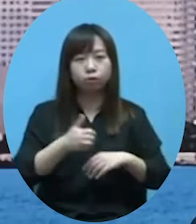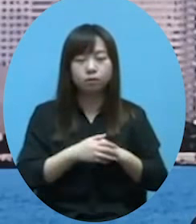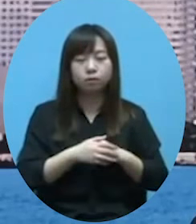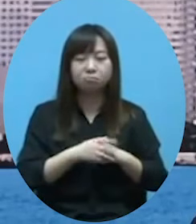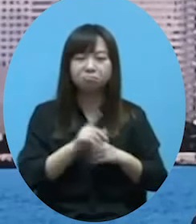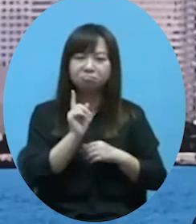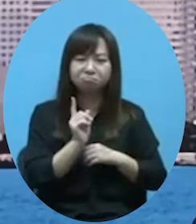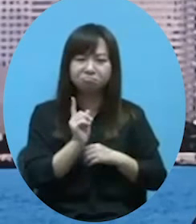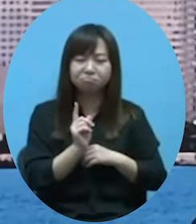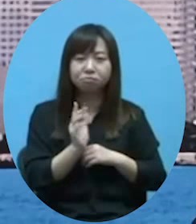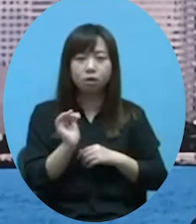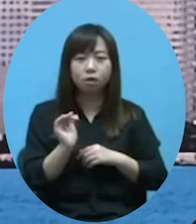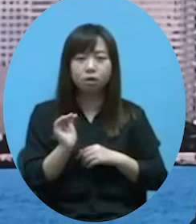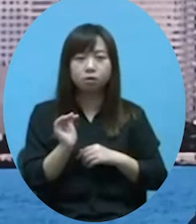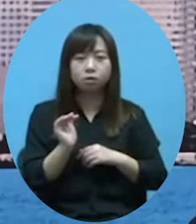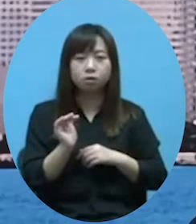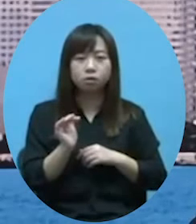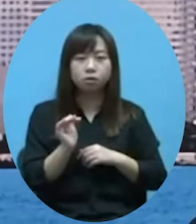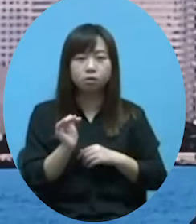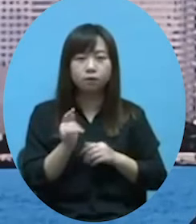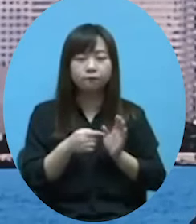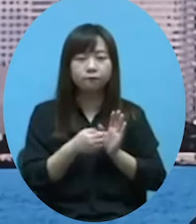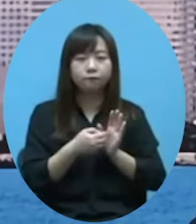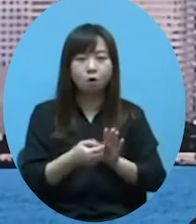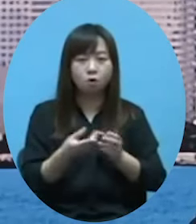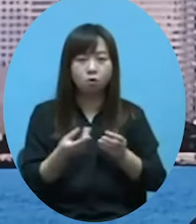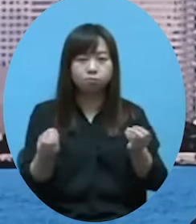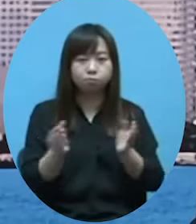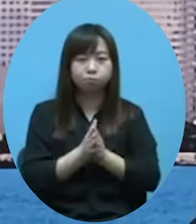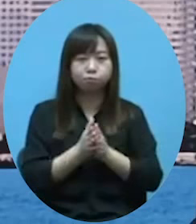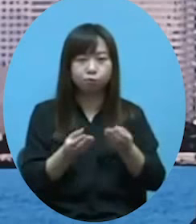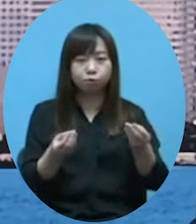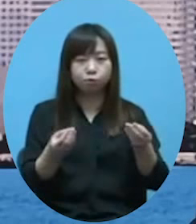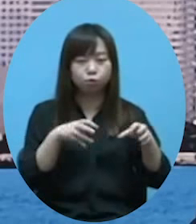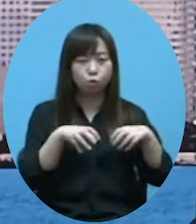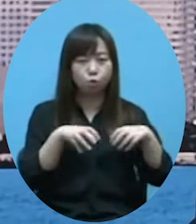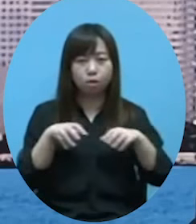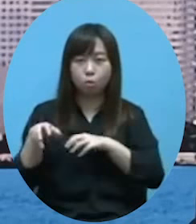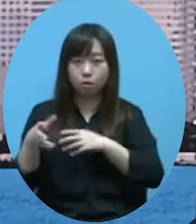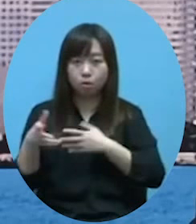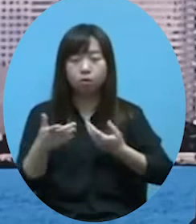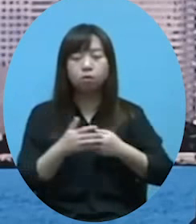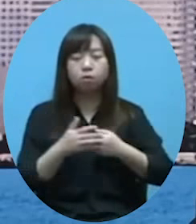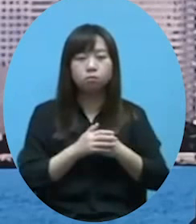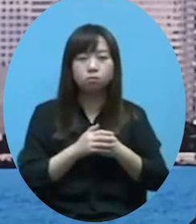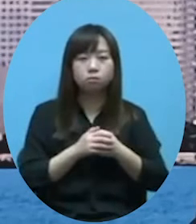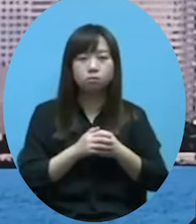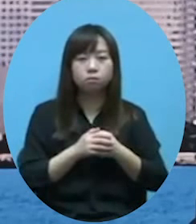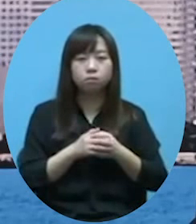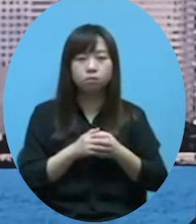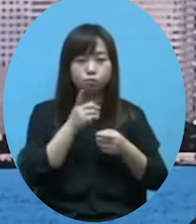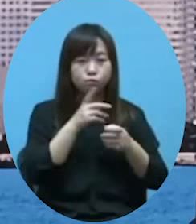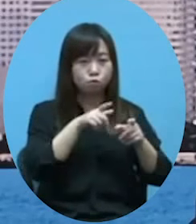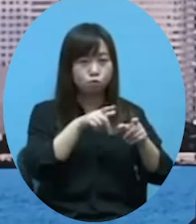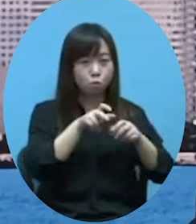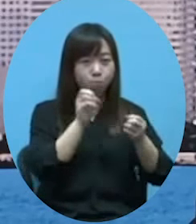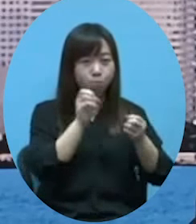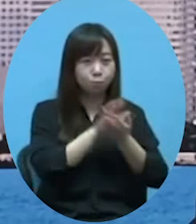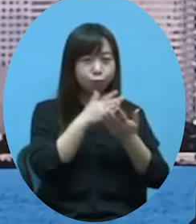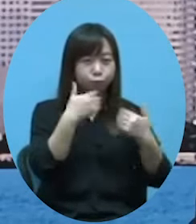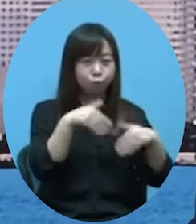怎樣可以防止交叉感染呢我們盡量將受感染的動物